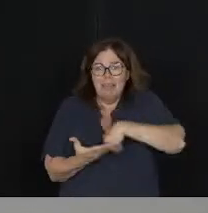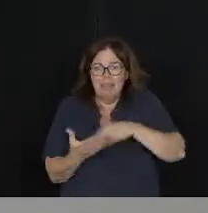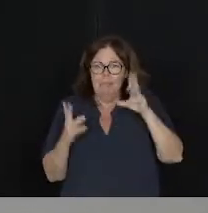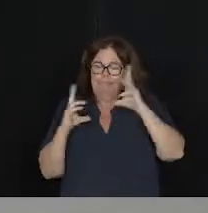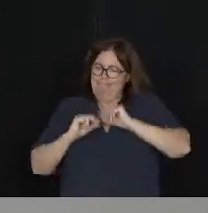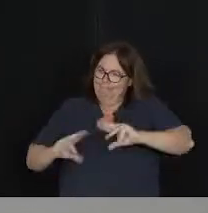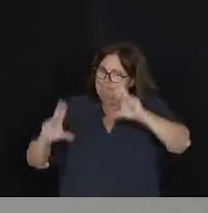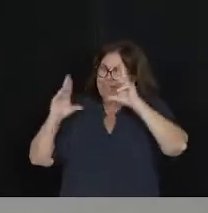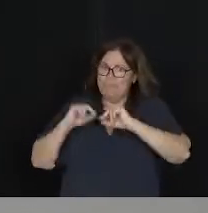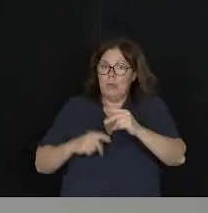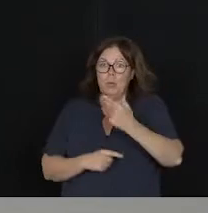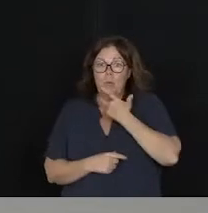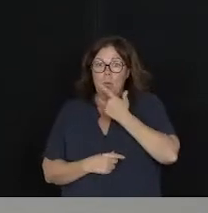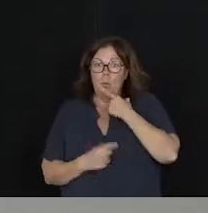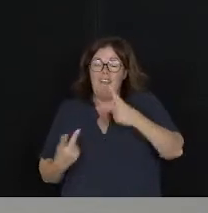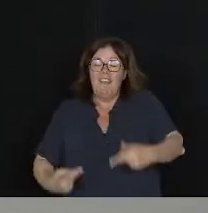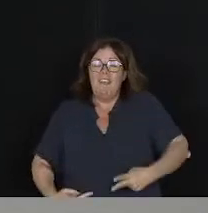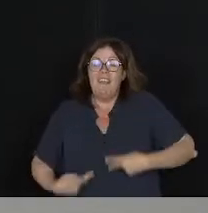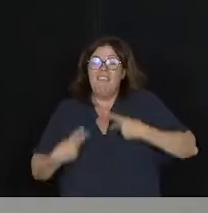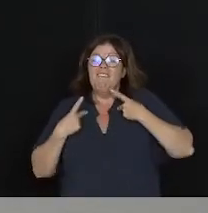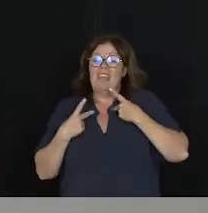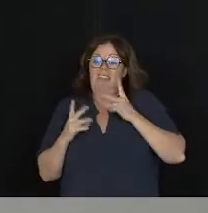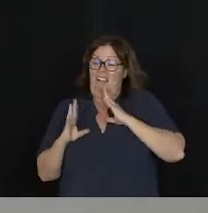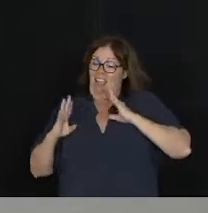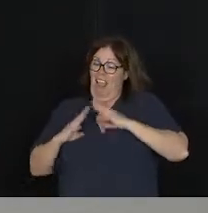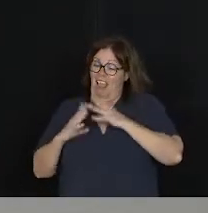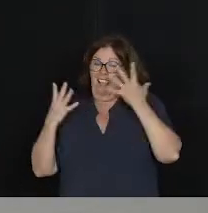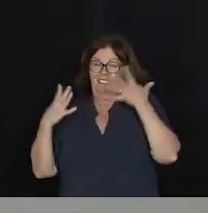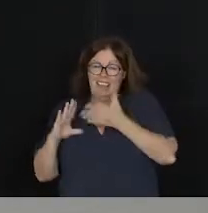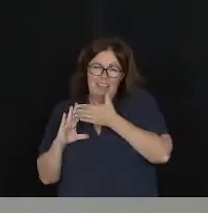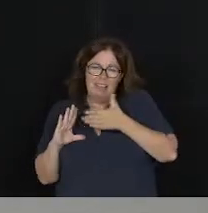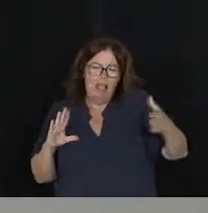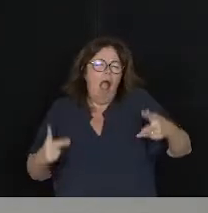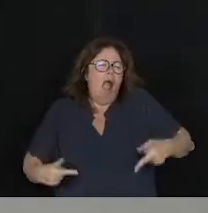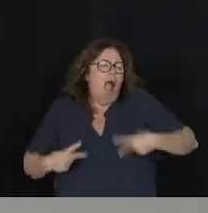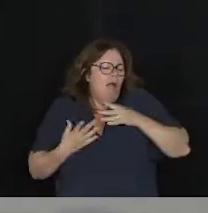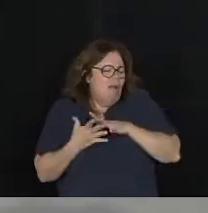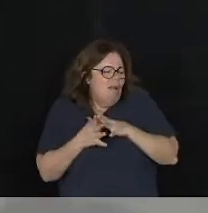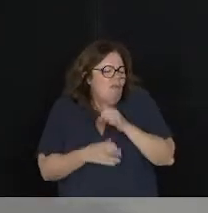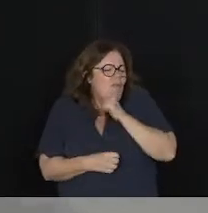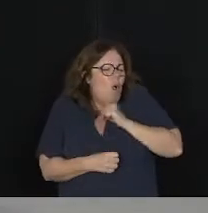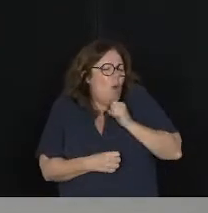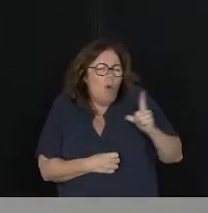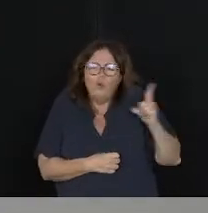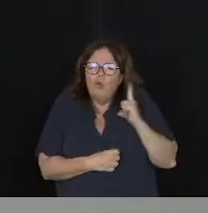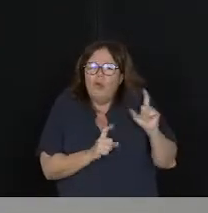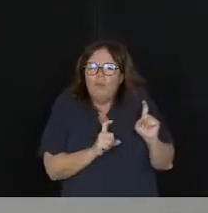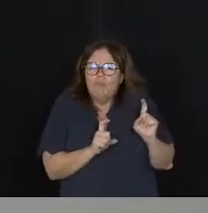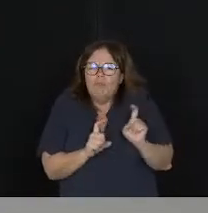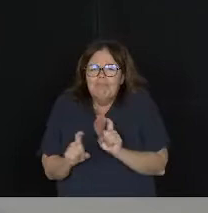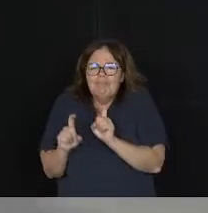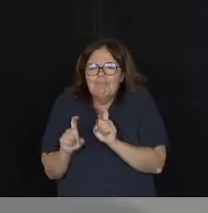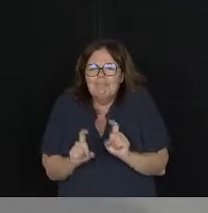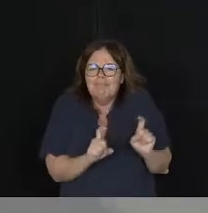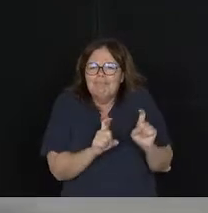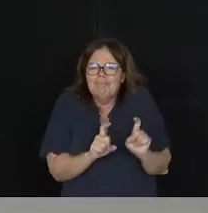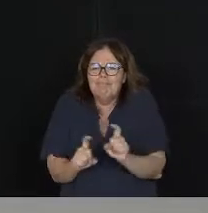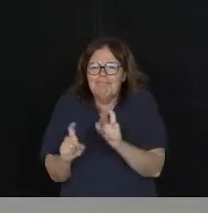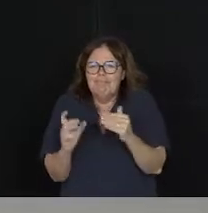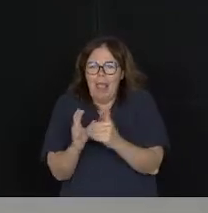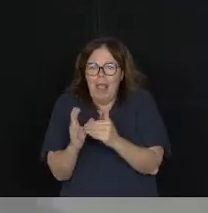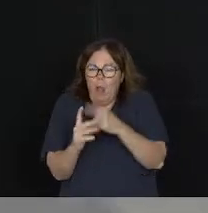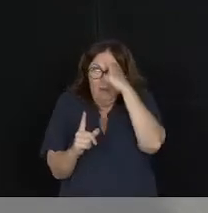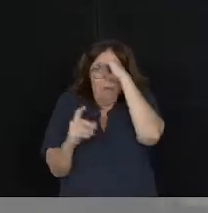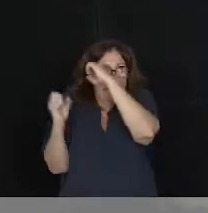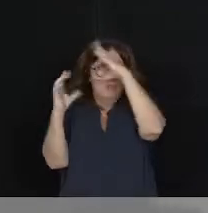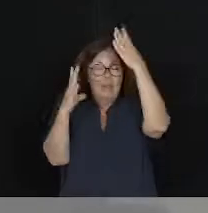long de la vie commune partagée après la guerre, la vieillesse devenant pendant la guerre un idéal absolu. En